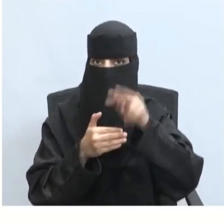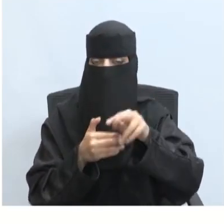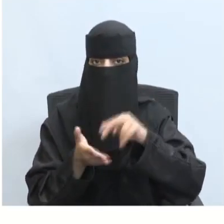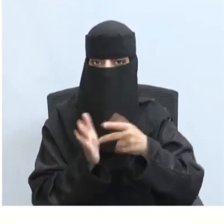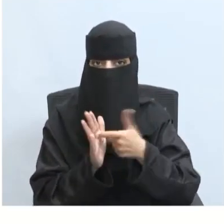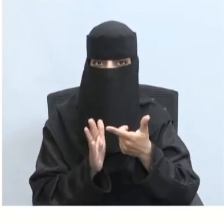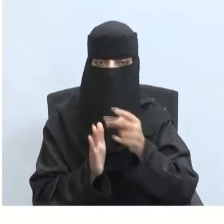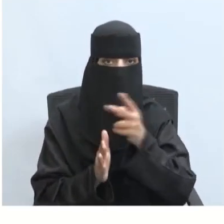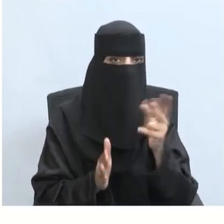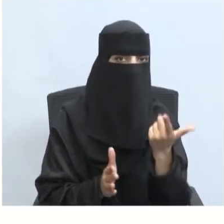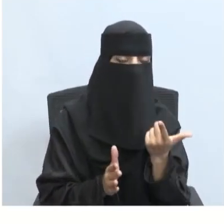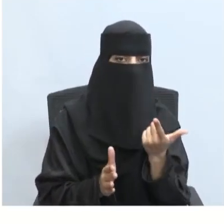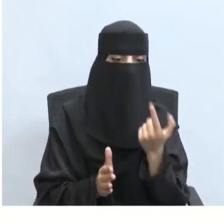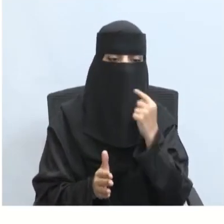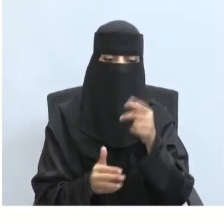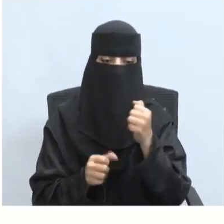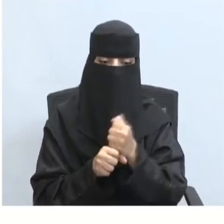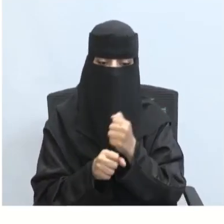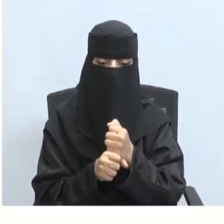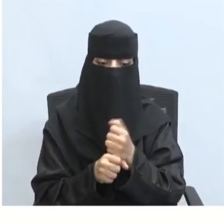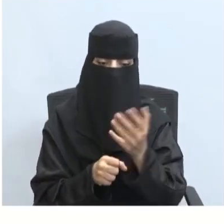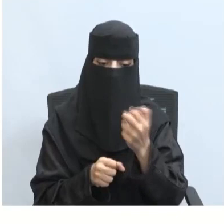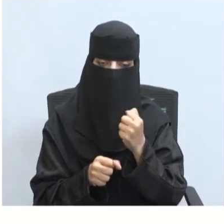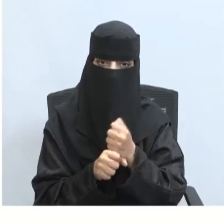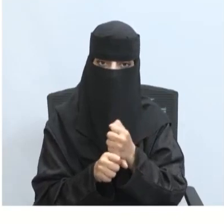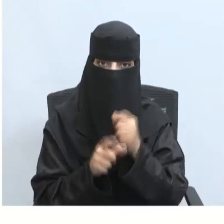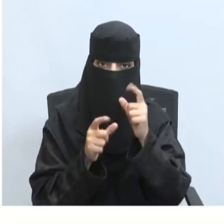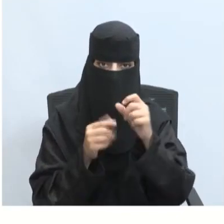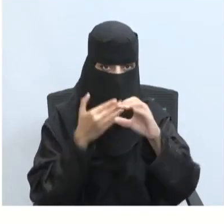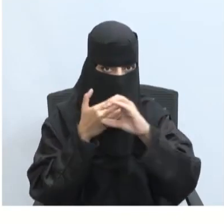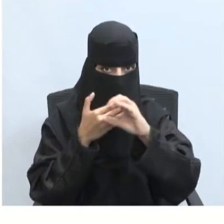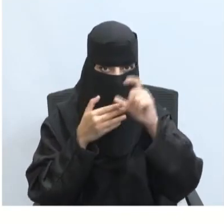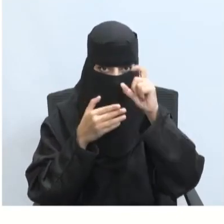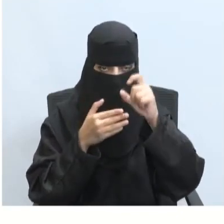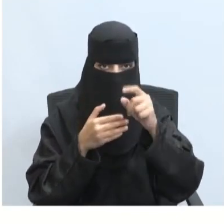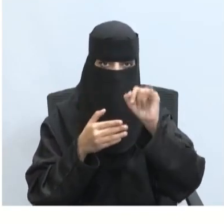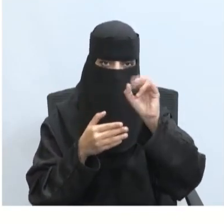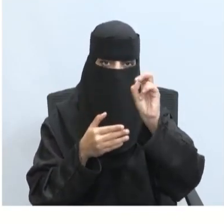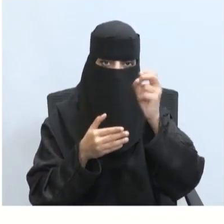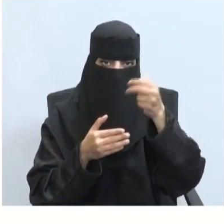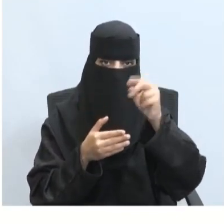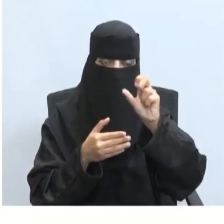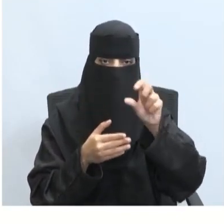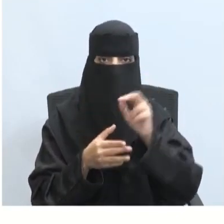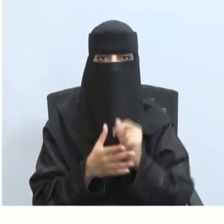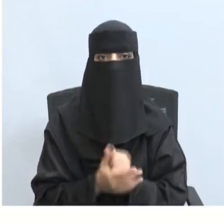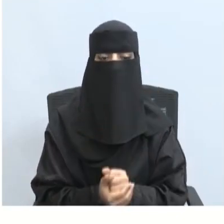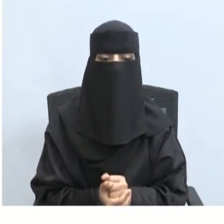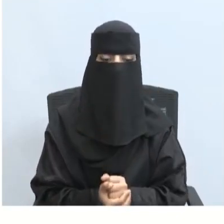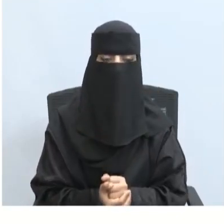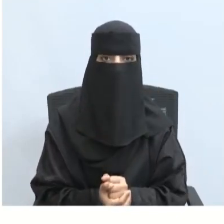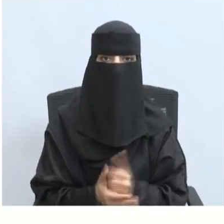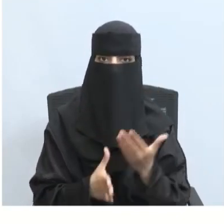عدسات ما نوعها نعم احسنت عزيزي الطالب اذا نستخدم عدسات مقعره اذا نستخدم عدسات